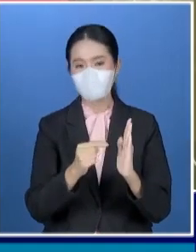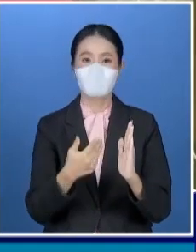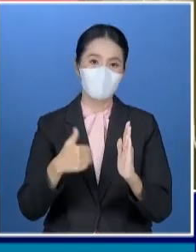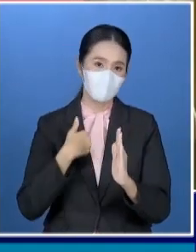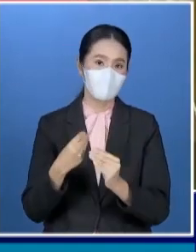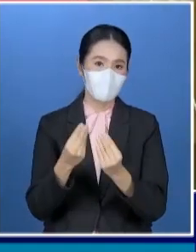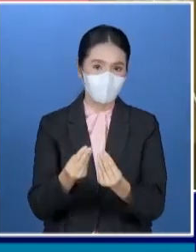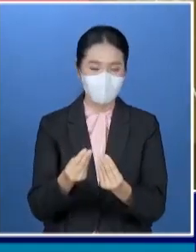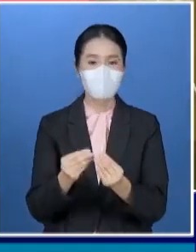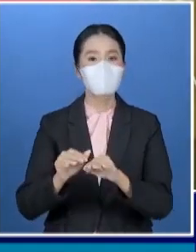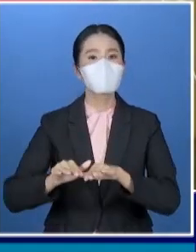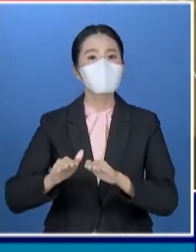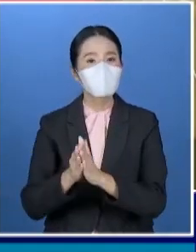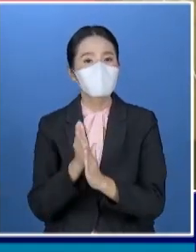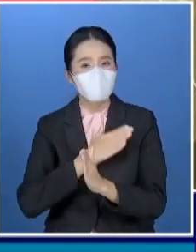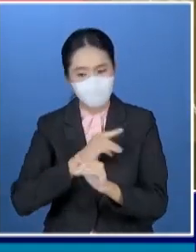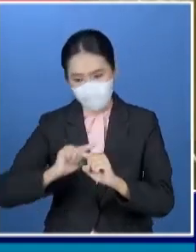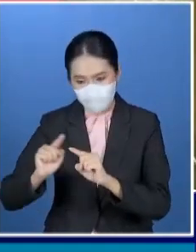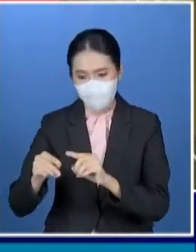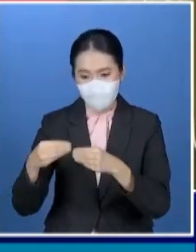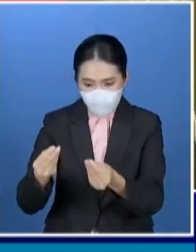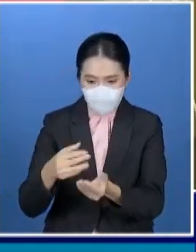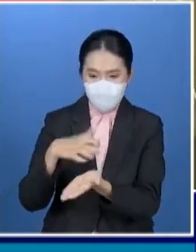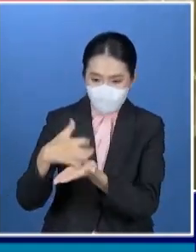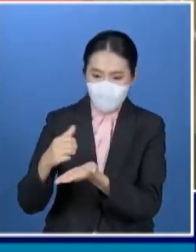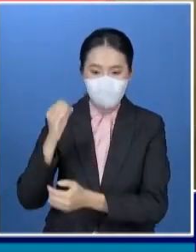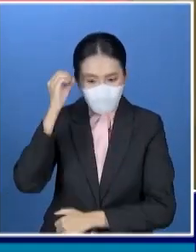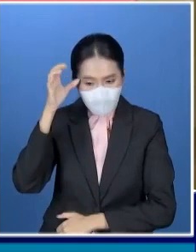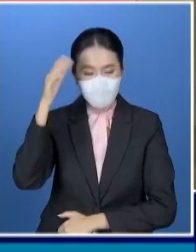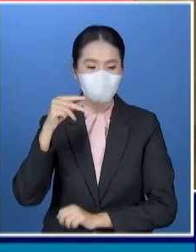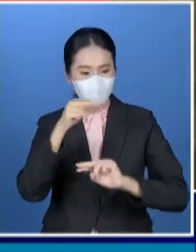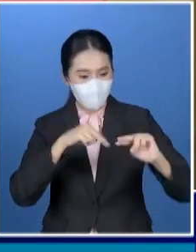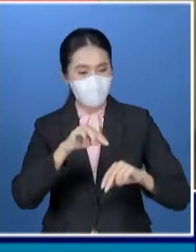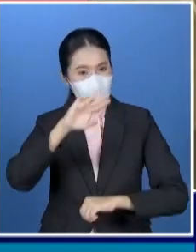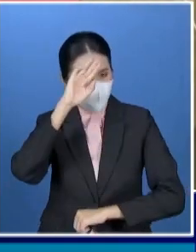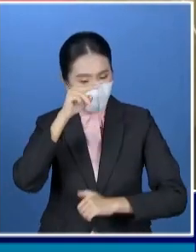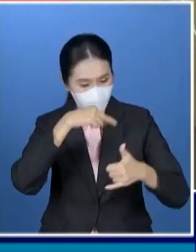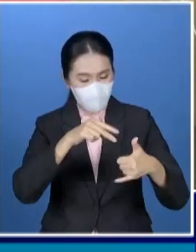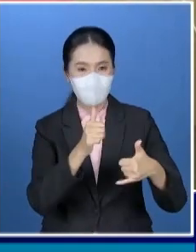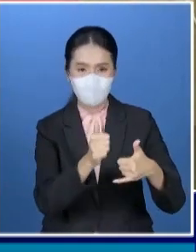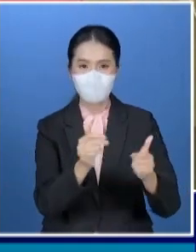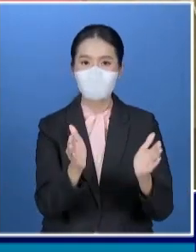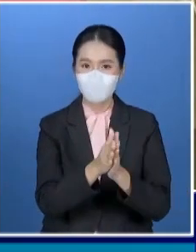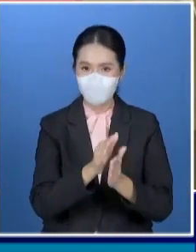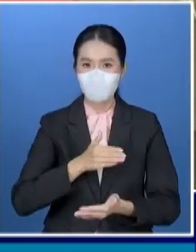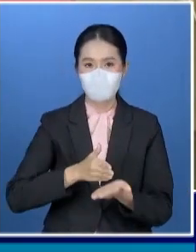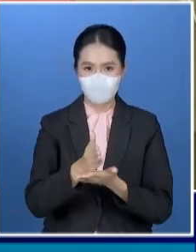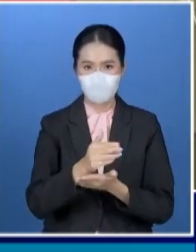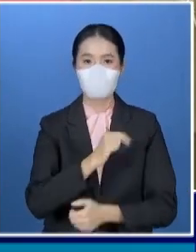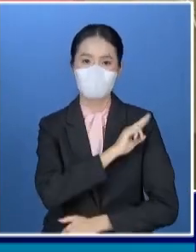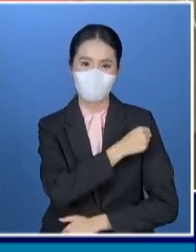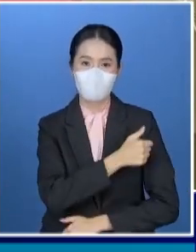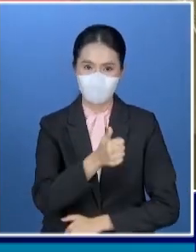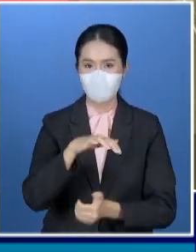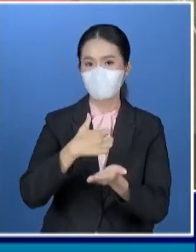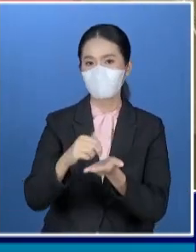รู้ให้กับพระลูกวัดทุกองความรู้เพื่อที่จะมีความรู้กันแล้วก็ได้ดูแลผู้ป่วยร่วมด้วยกับเจ้าหน้าที่สำนักงานเขตด้วย ค ่ะ